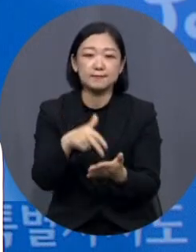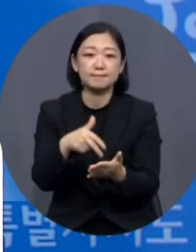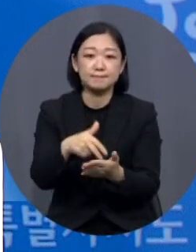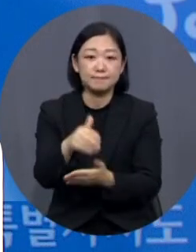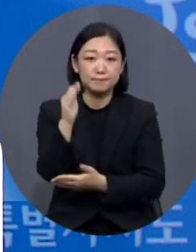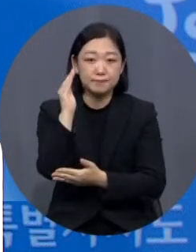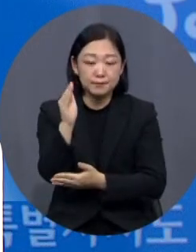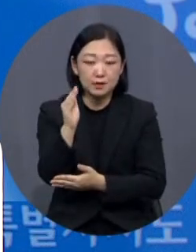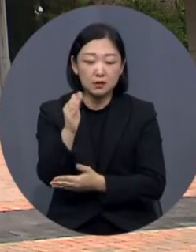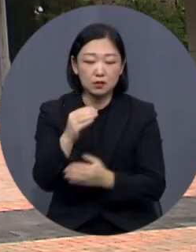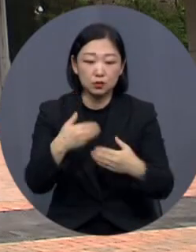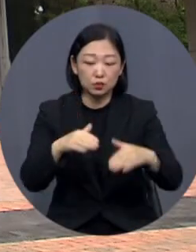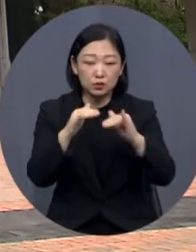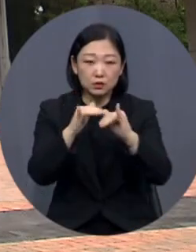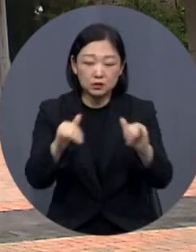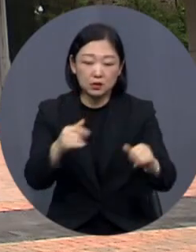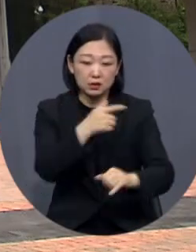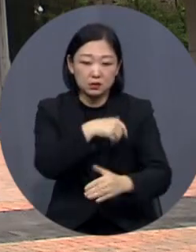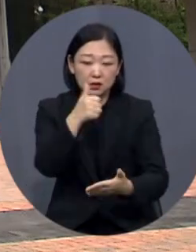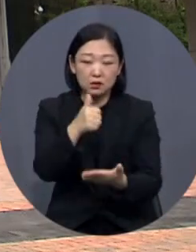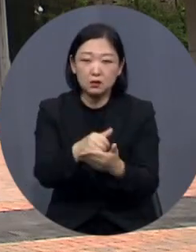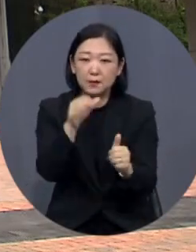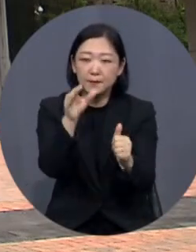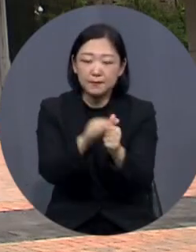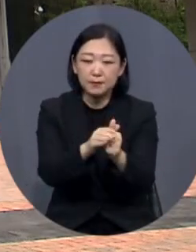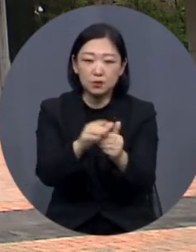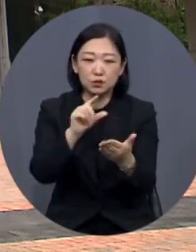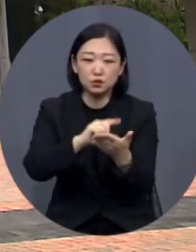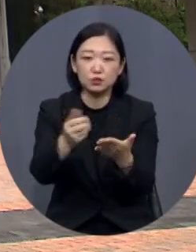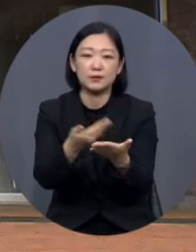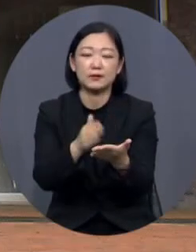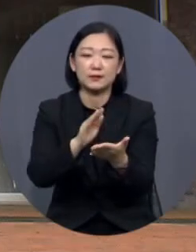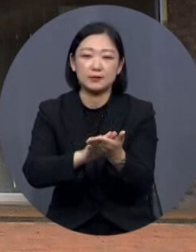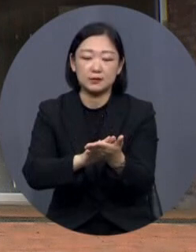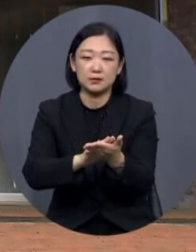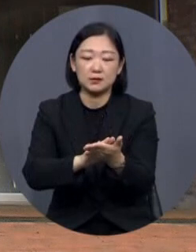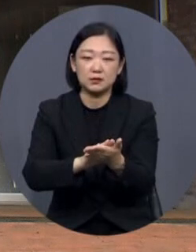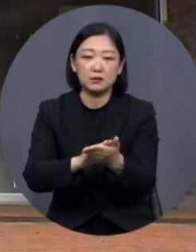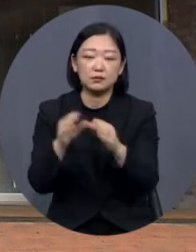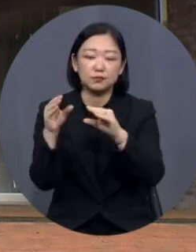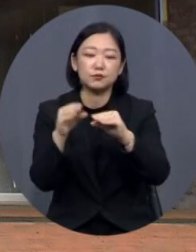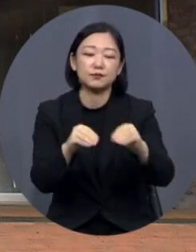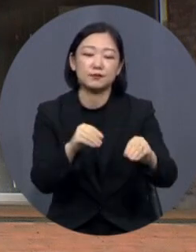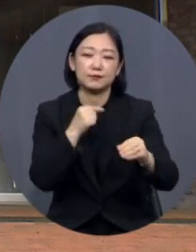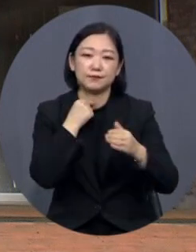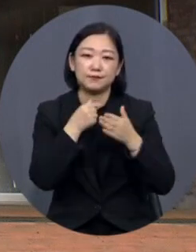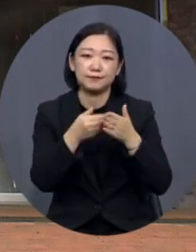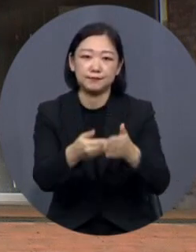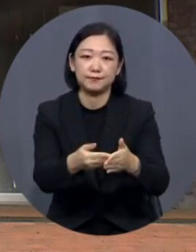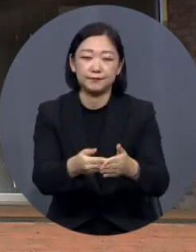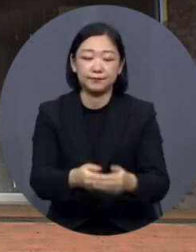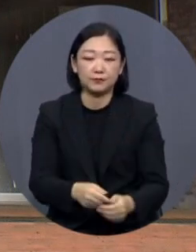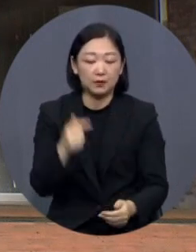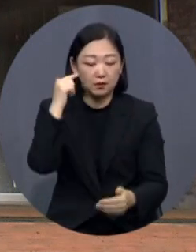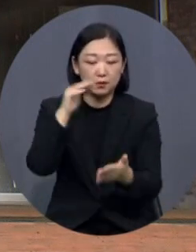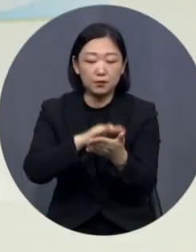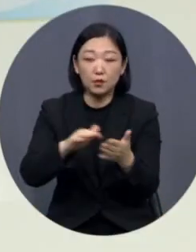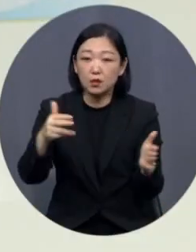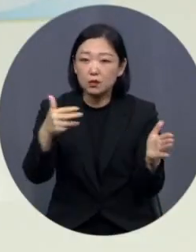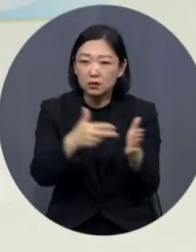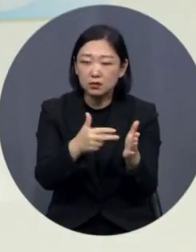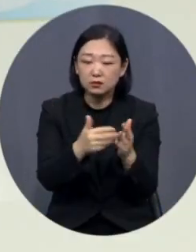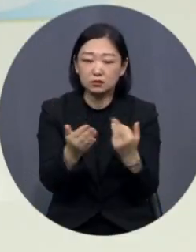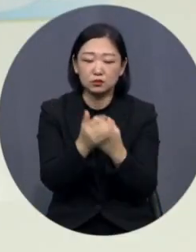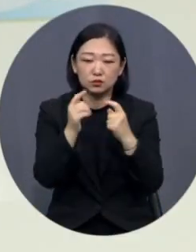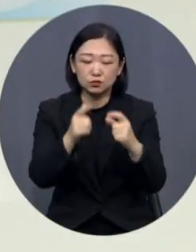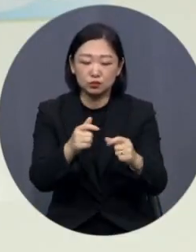도지사가 이사장을 임명하는 조례 개정 시도를 중단하라고 요구했습니다 이들은 43 평화재단이 제주도의